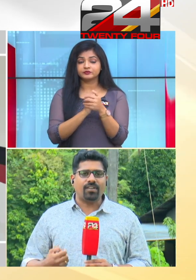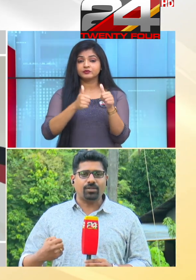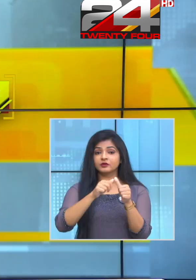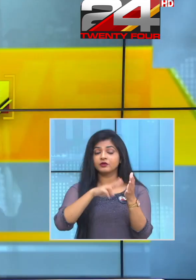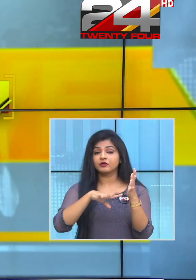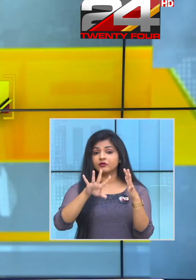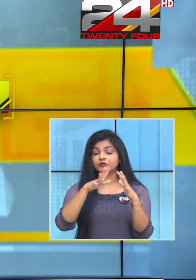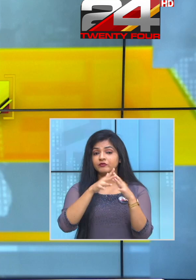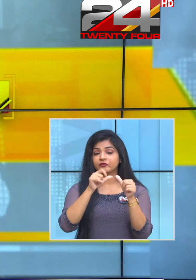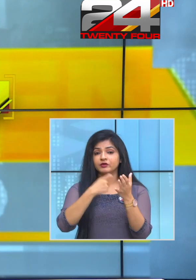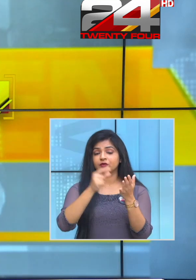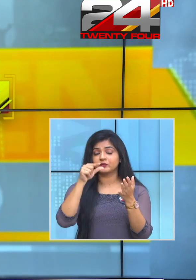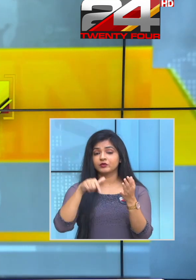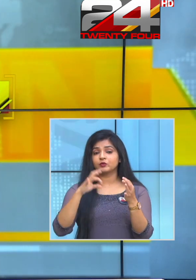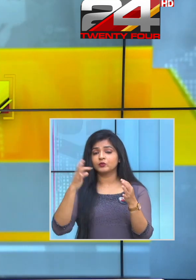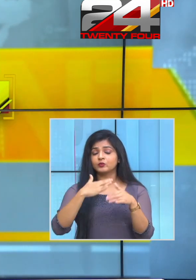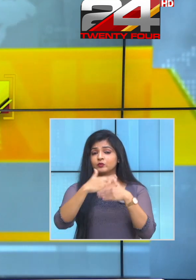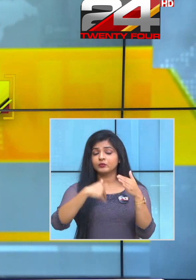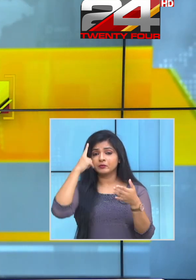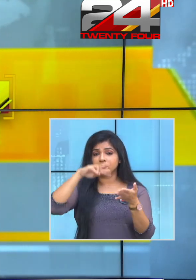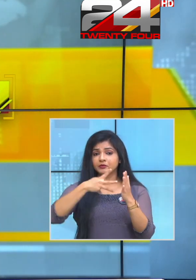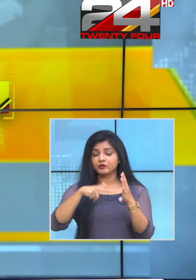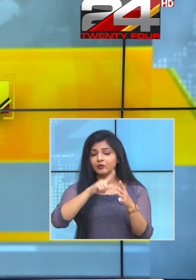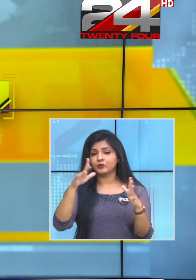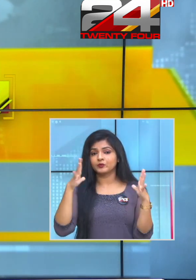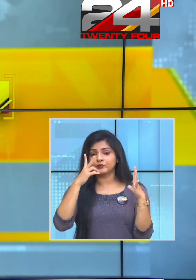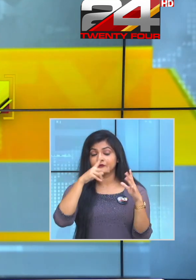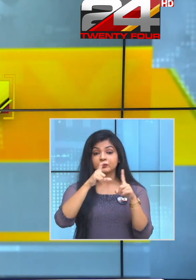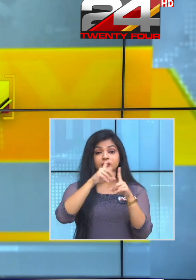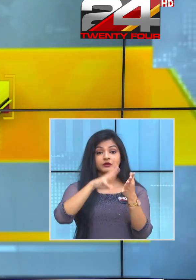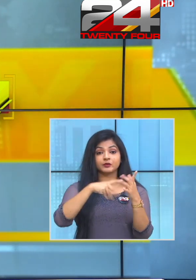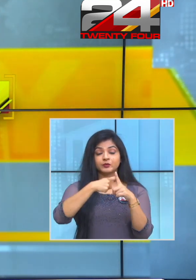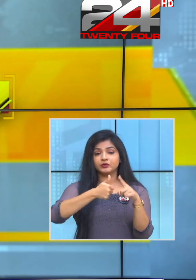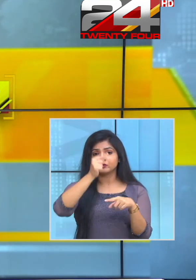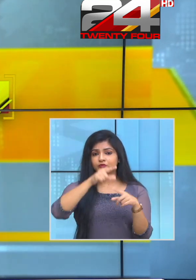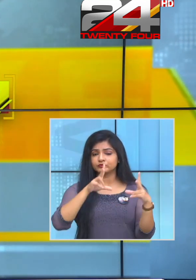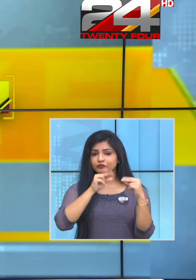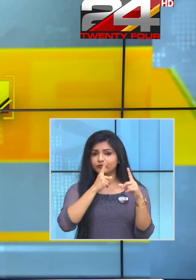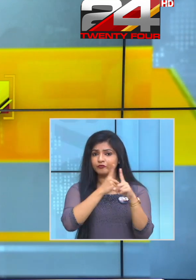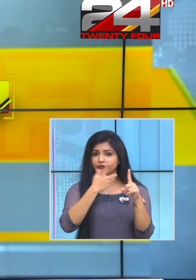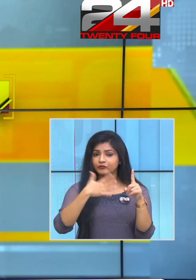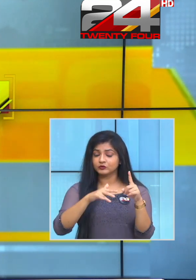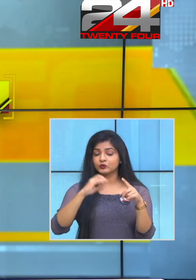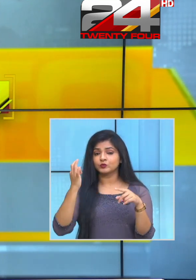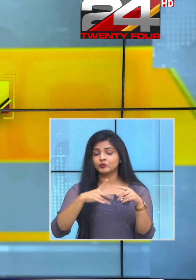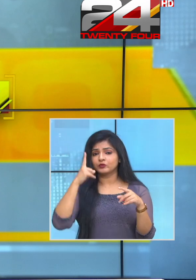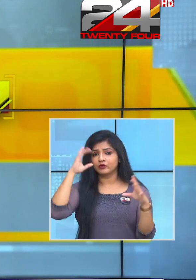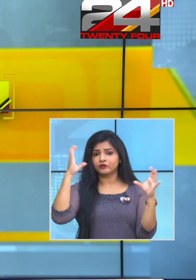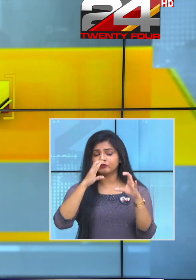തുടർ രാഷ്ട്രീയ നീക്കം എന്ത് എന്നുള്ള കാര്യം രാഷ്ട്രീയ കേരളം ഉറ്റുനോക്കുകയാണ്. DMK നേതാക്കളുമായി മുതിർന്ന നേതാക്കളുമായി നടത്തിയ കൂടിക്കാഴ്ചയാണ് പുതിയ